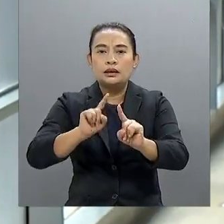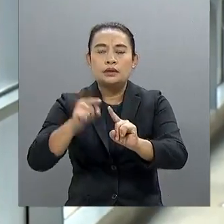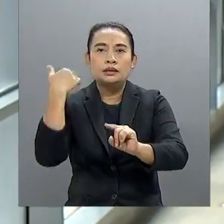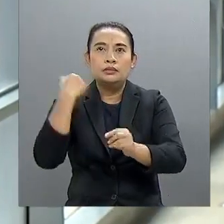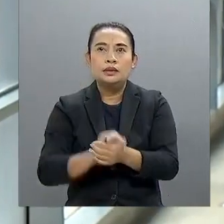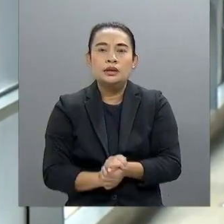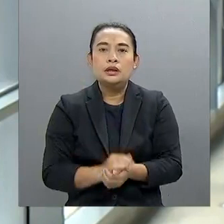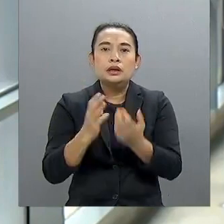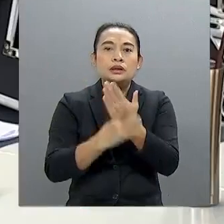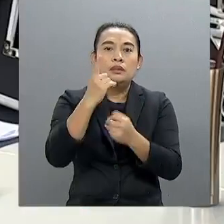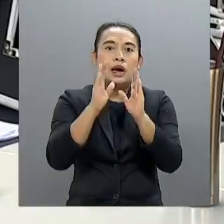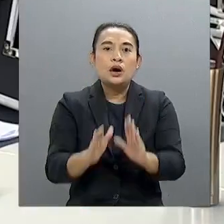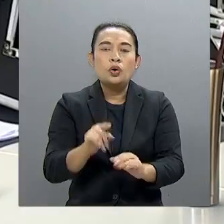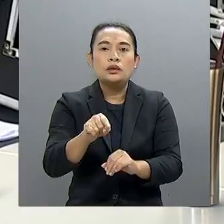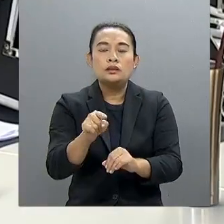คนที่ส่งคลิปเข้ามาฉะนั้นอ่าฉะนั้นเนี่ยการการคัดเลือกนะคะคุณสมบัติที่เราตั้งเจนเนี่ยจริงๆไม่ได้ฟิกหรือว่าตีกรอบว่าจะต้องมีความสามารถด้านขาวหรือว่ามีประสบการณ์ด้านข่าวอะไรที่ชัดเจนนะคะฉะนั้นเราใช้เกมเหมือนกับว่าดูบุคลิกภาพในการนำเสนอการพูดคุยต่างๆอะไรเงี้ยนะคะเพราะว่าเราตั้งโจทย์ว่าทุกคนที่ส่งคลิปเข้ามาเนี่ยจะต้องแนะนำตัวเองว่าทำไมถึงมีความสนใจที่จะเป็นพิธีกร